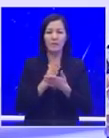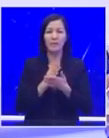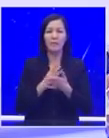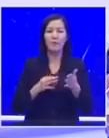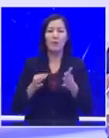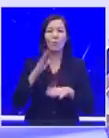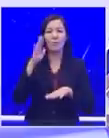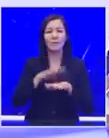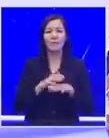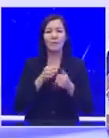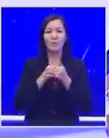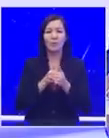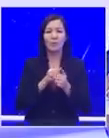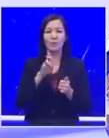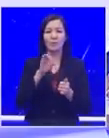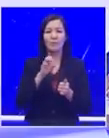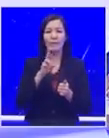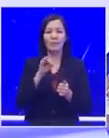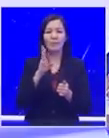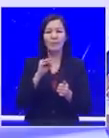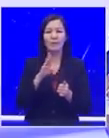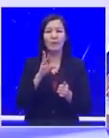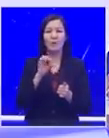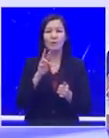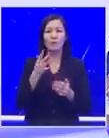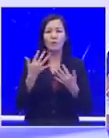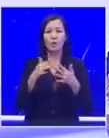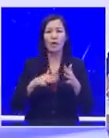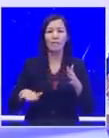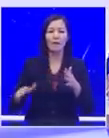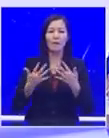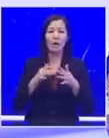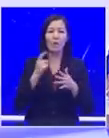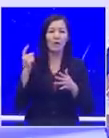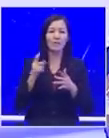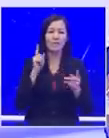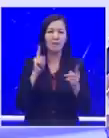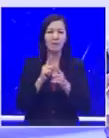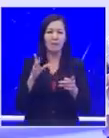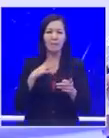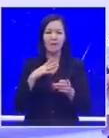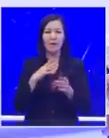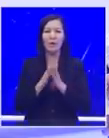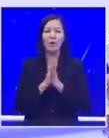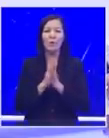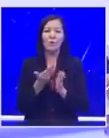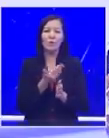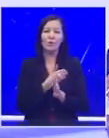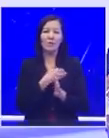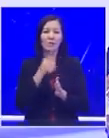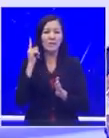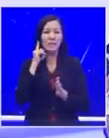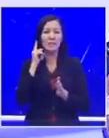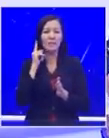Осы орайда облыс әкімінің орынбасары Серікжан Бескемпіров Шонжай аймағындағы шаруалармен жүздесіп қайтты. Өтініштілектеріне құлақ